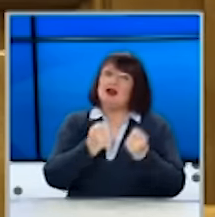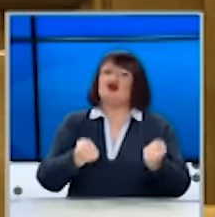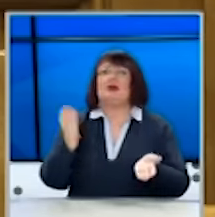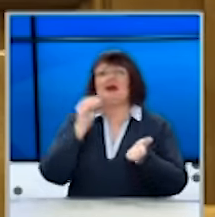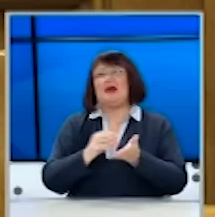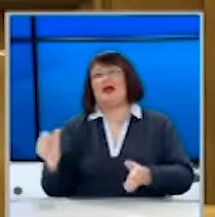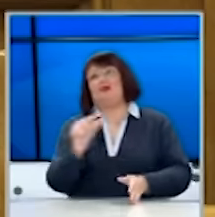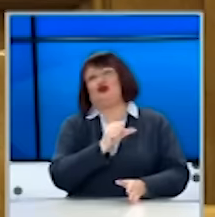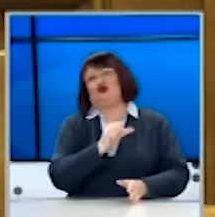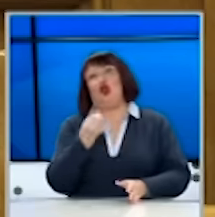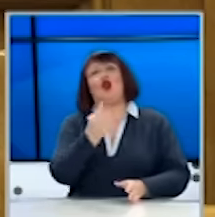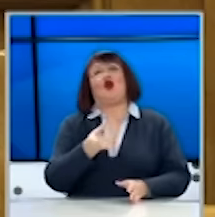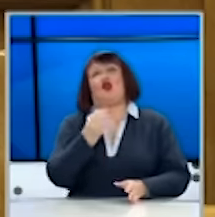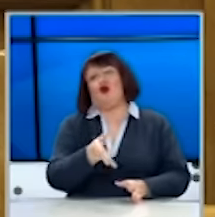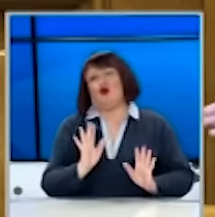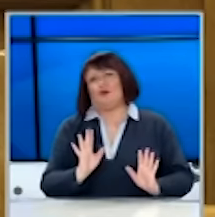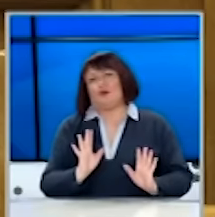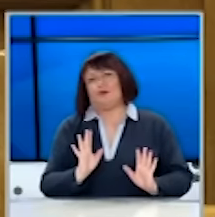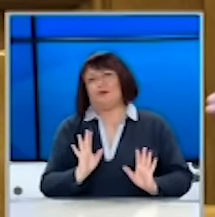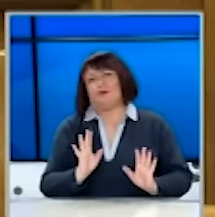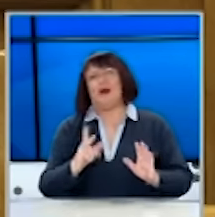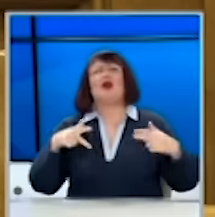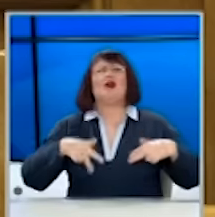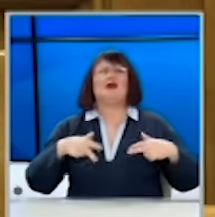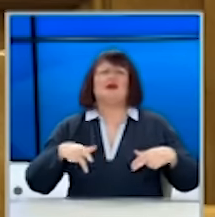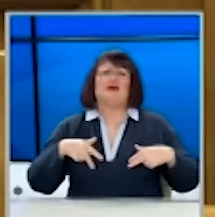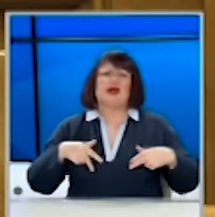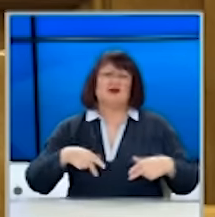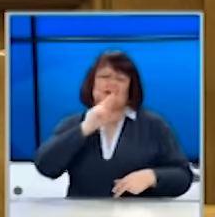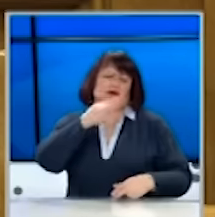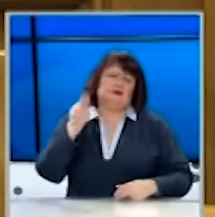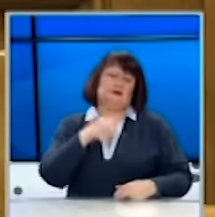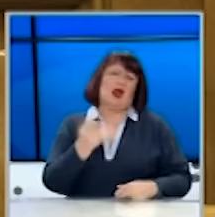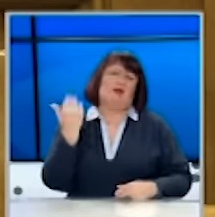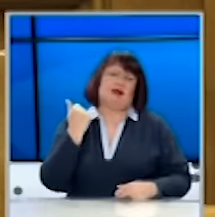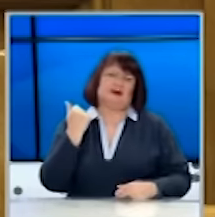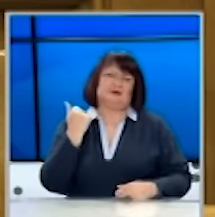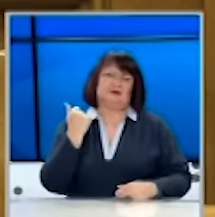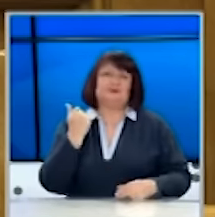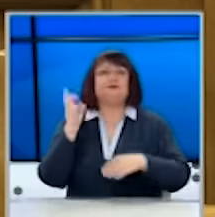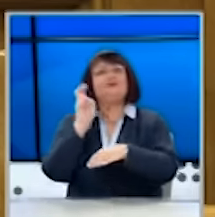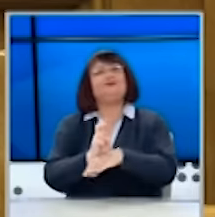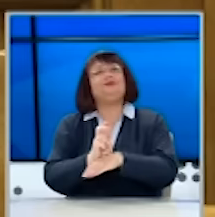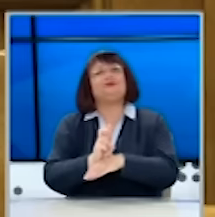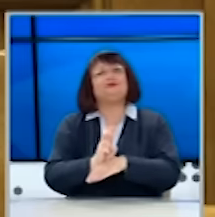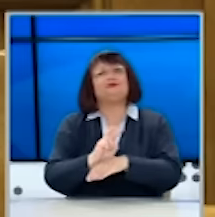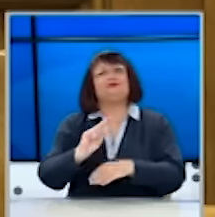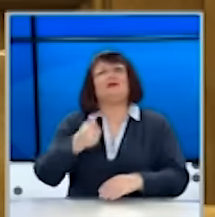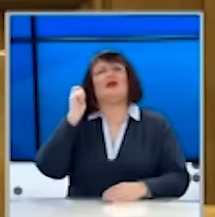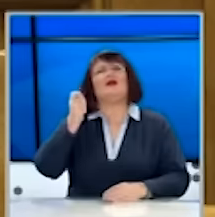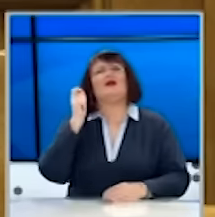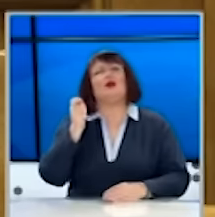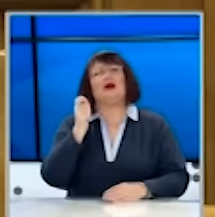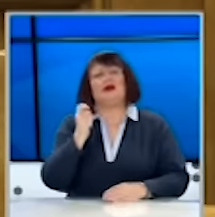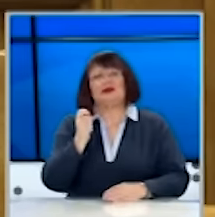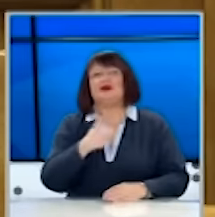και τους συνταξιούχους. Τροπολογία βέβαια την οποία η κυβέρνηση απέρριψε και από τα υπόλοιπα κόμματα δεν έβγαλε μάλλον